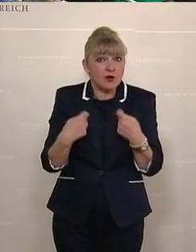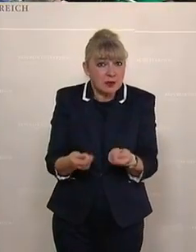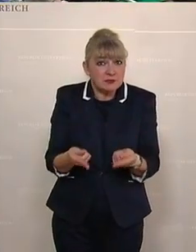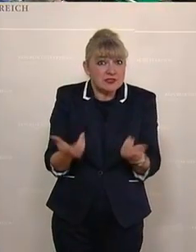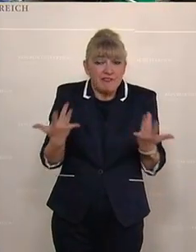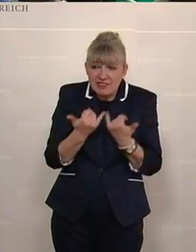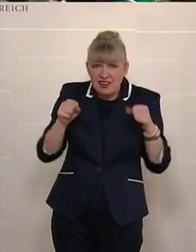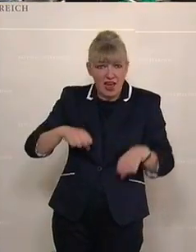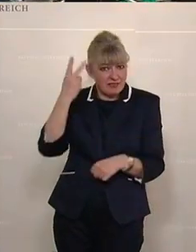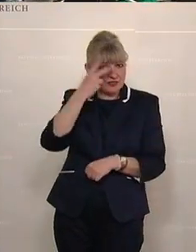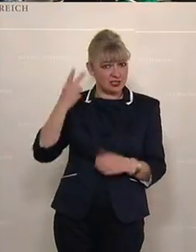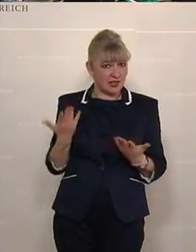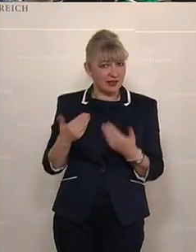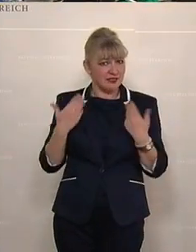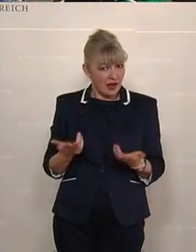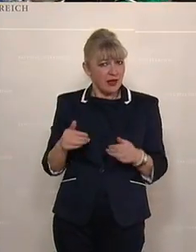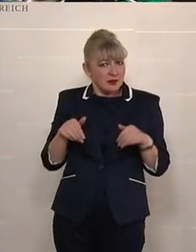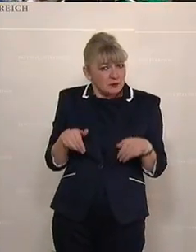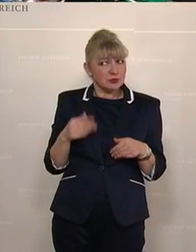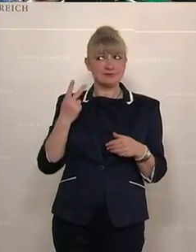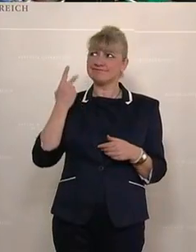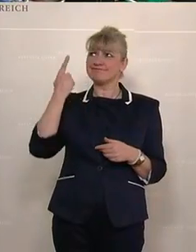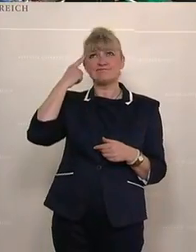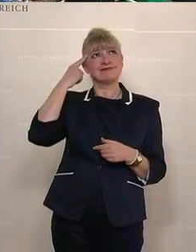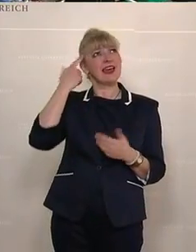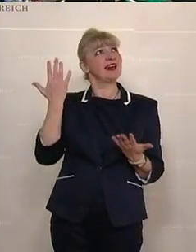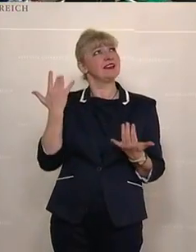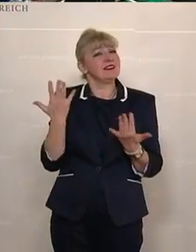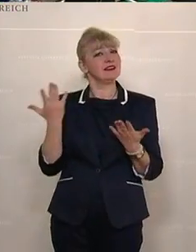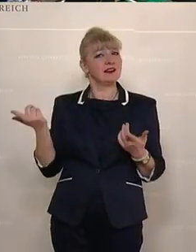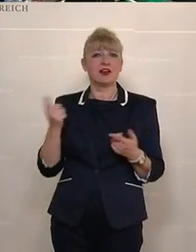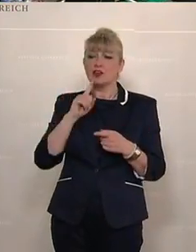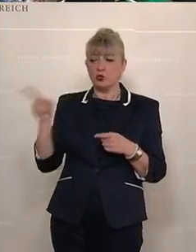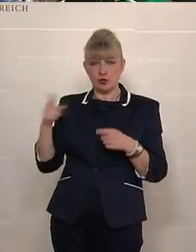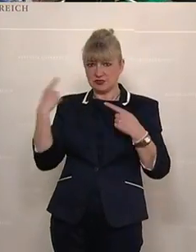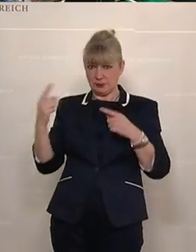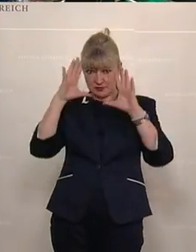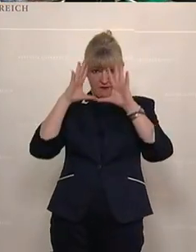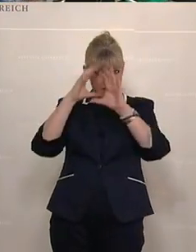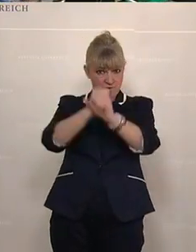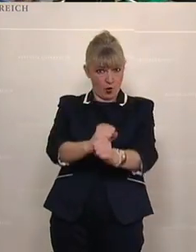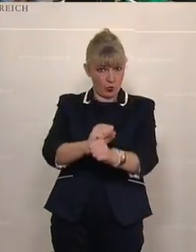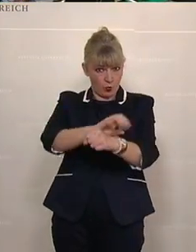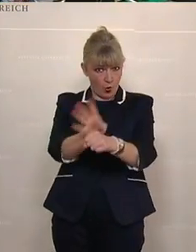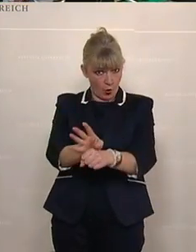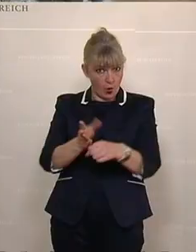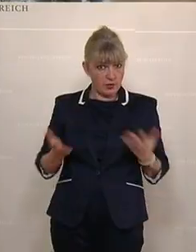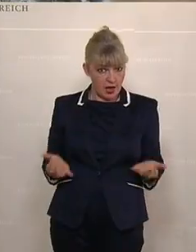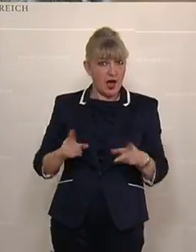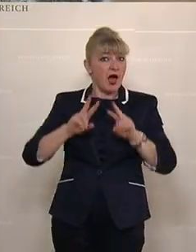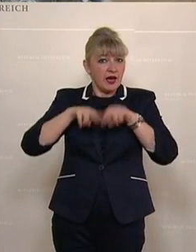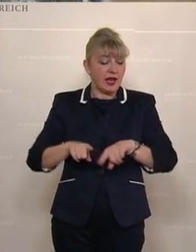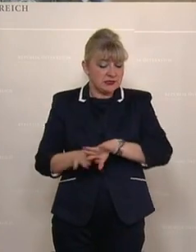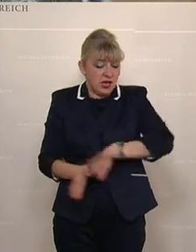verstehen? Da müsste man sich doch naheliegenderweise, nachdem ja Sie nur den Fokus auf Corona legen und alles